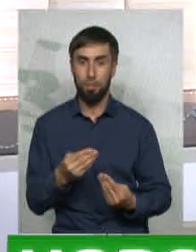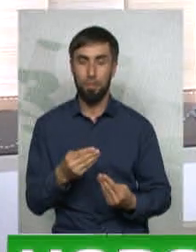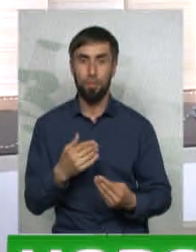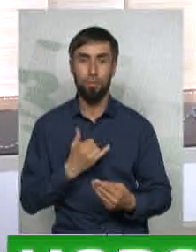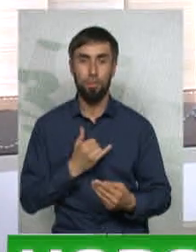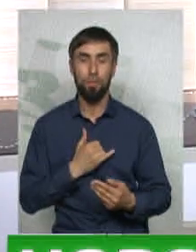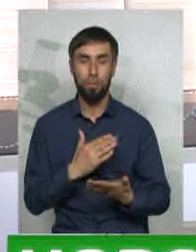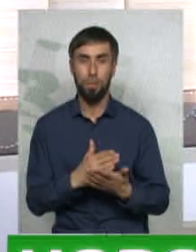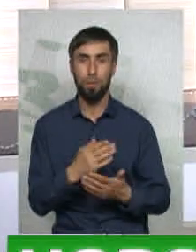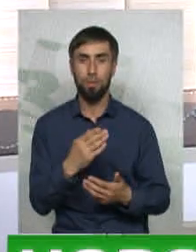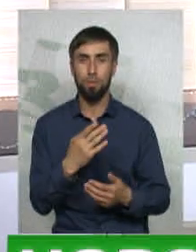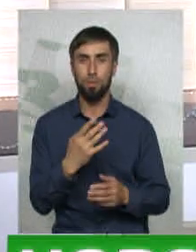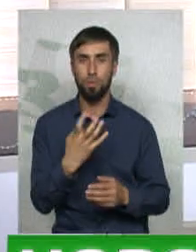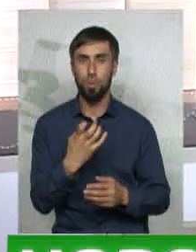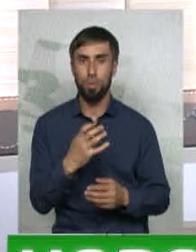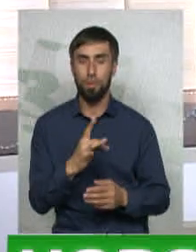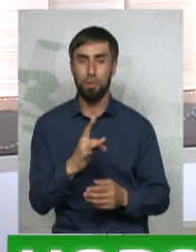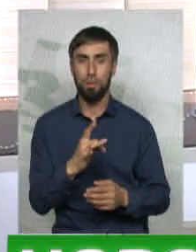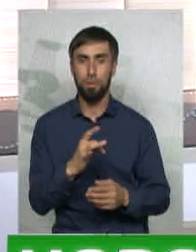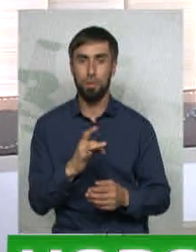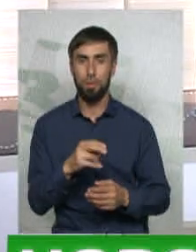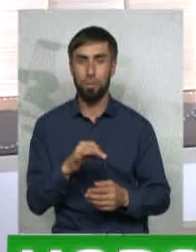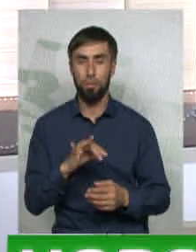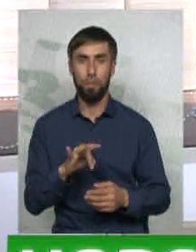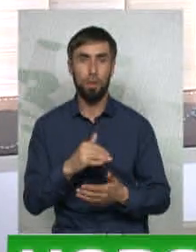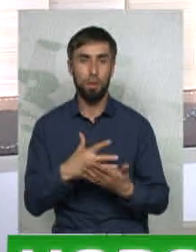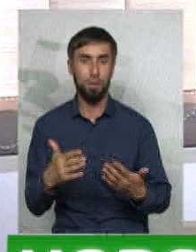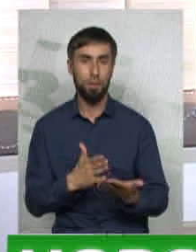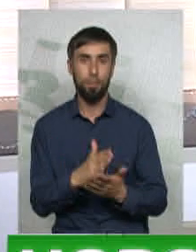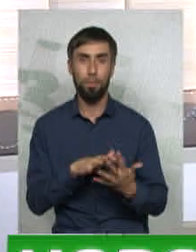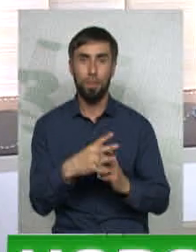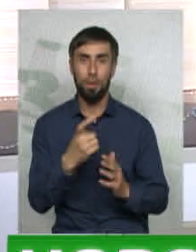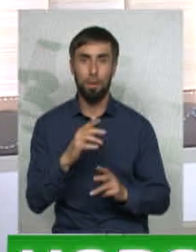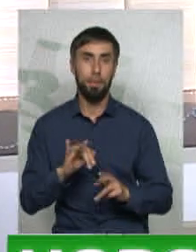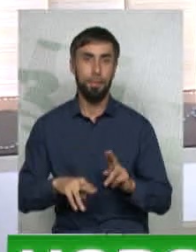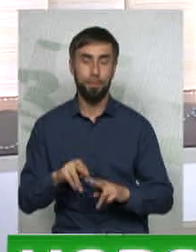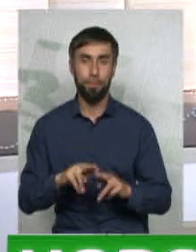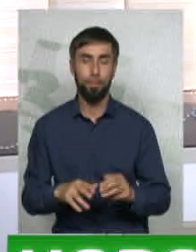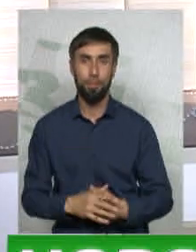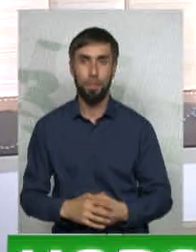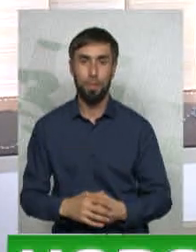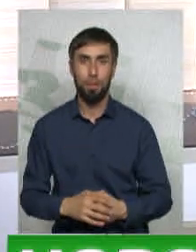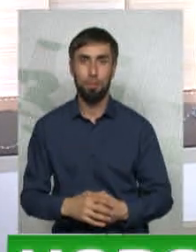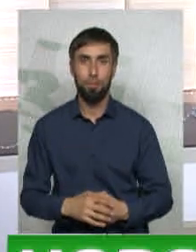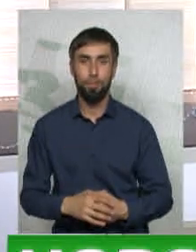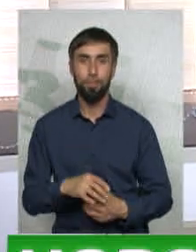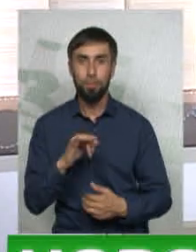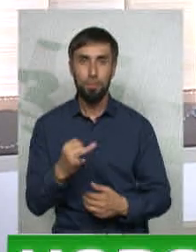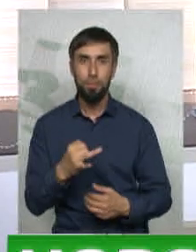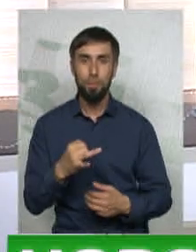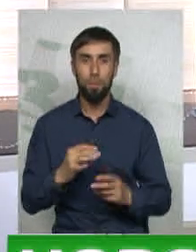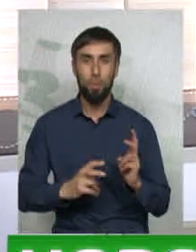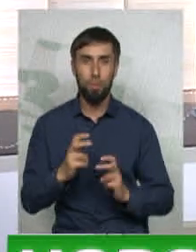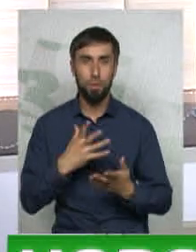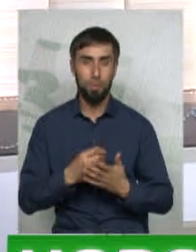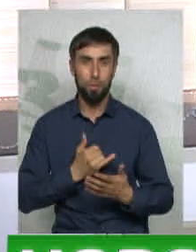400 респондентов в каждой отрасли, и в сельском хозяйстве, и в строительстве, и промышленные